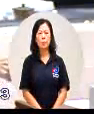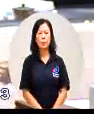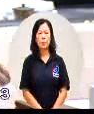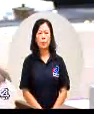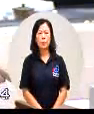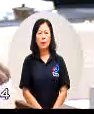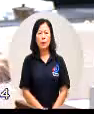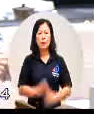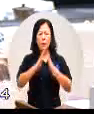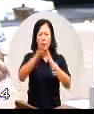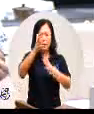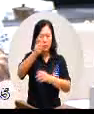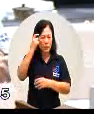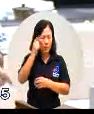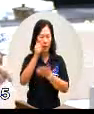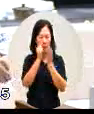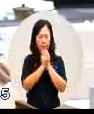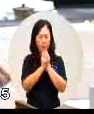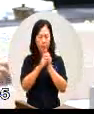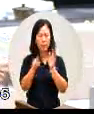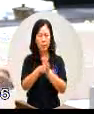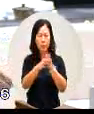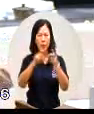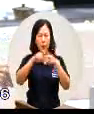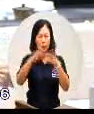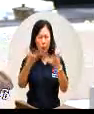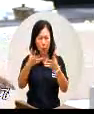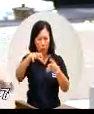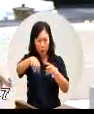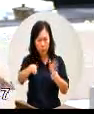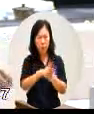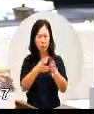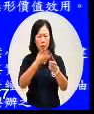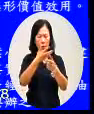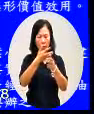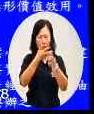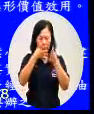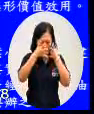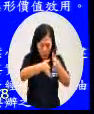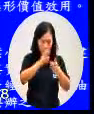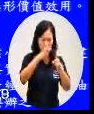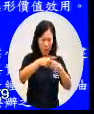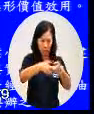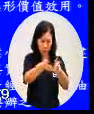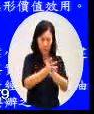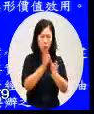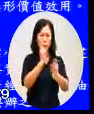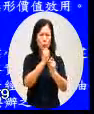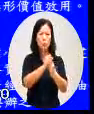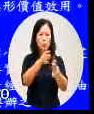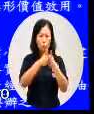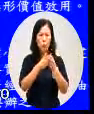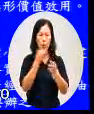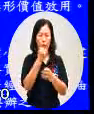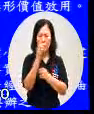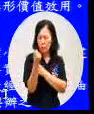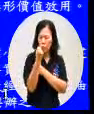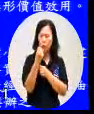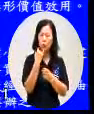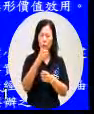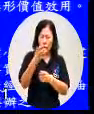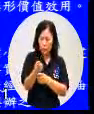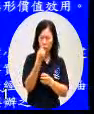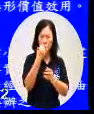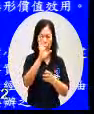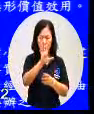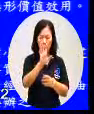市长外用拜托请公务局成立一个专案小组来办理。啊，你个请用钱出。相关